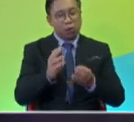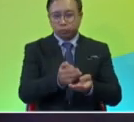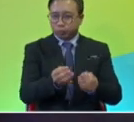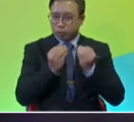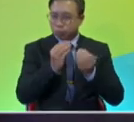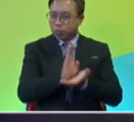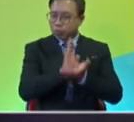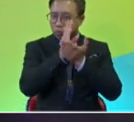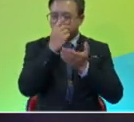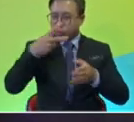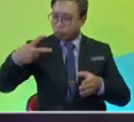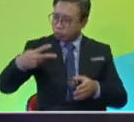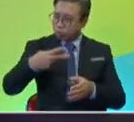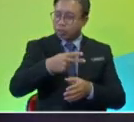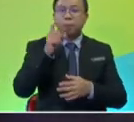untuk menggunting